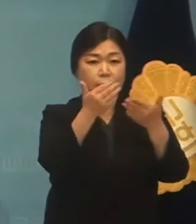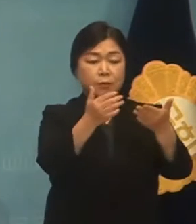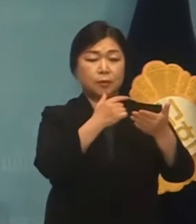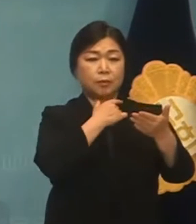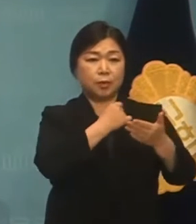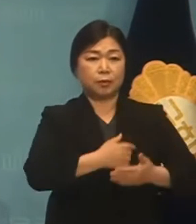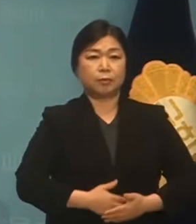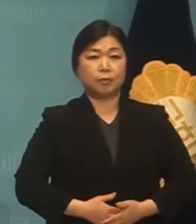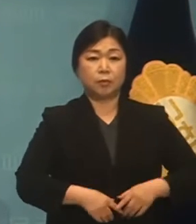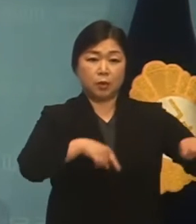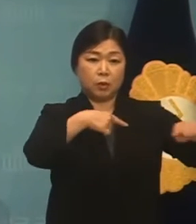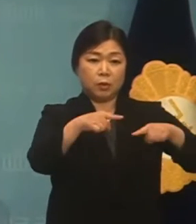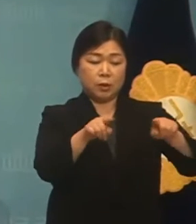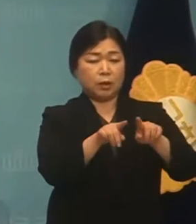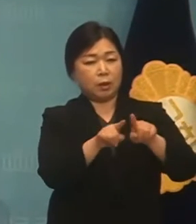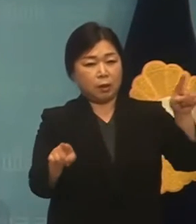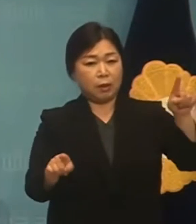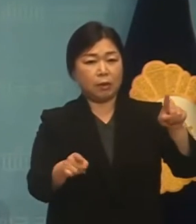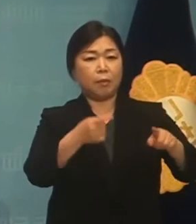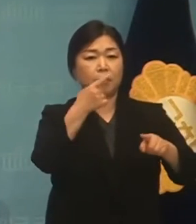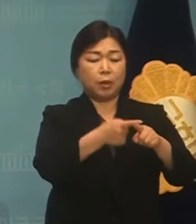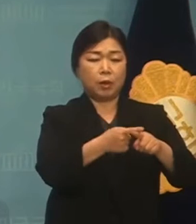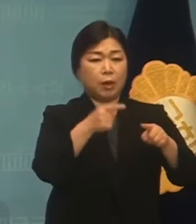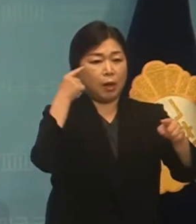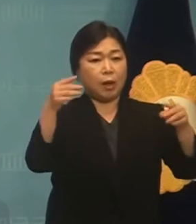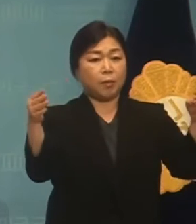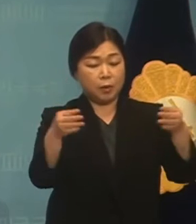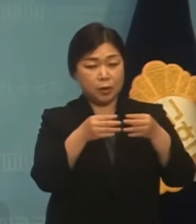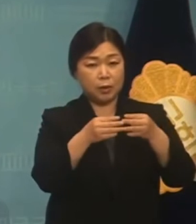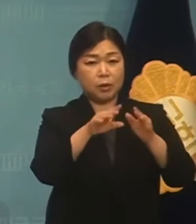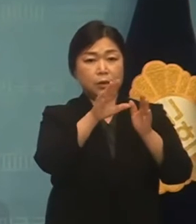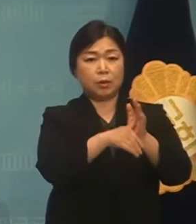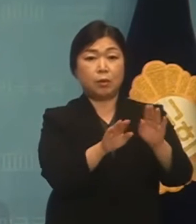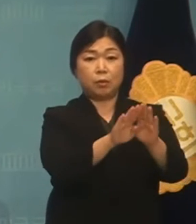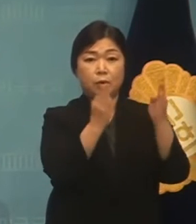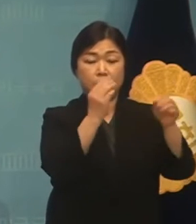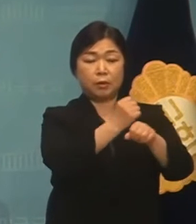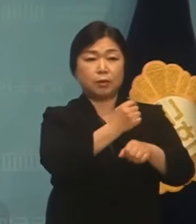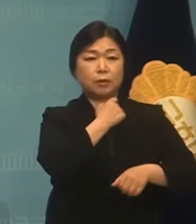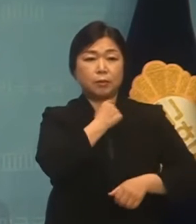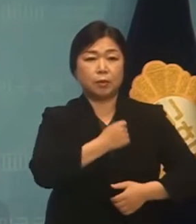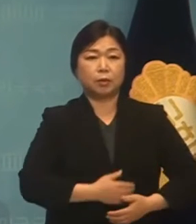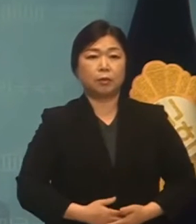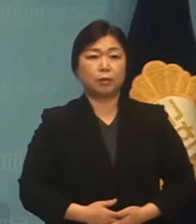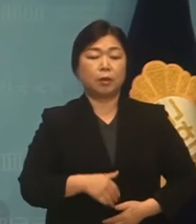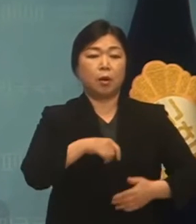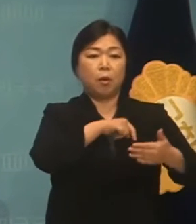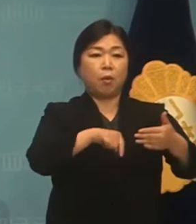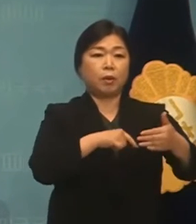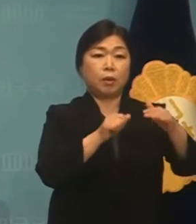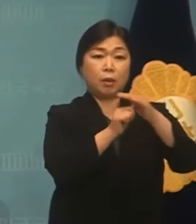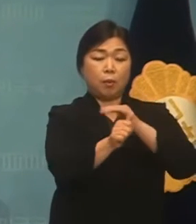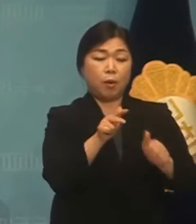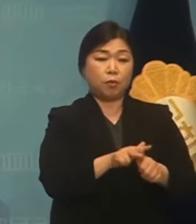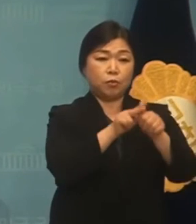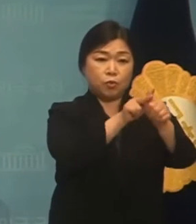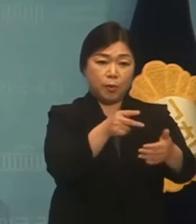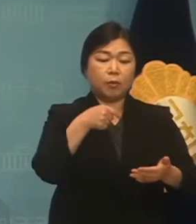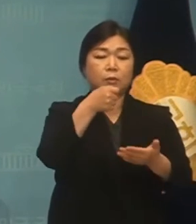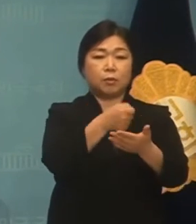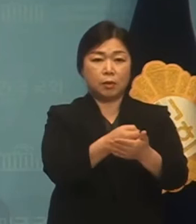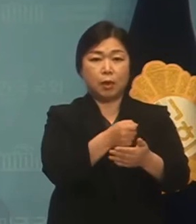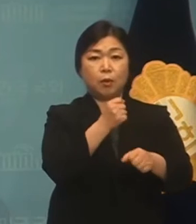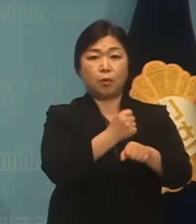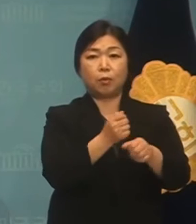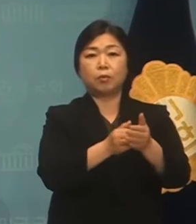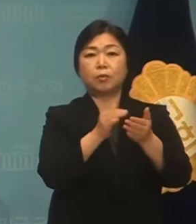양극단의 정치에서 벗어나 중도 합리의 시대로 가겠습니다. 저는 원내대표 출마를 결심하며